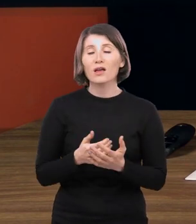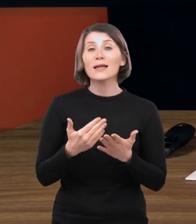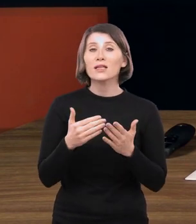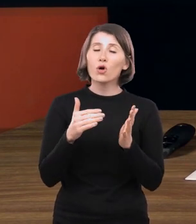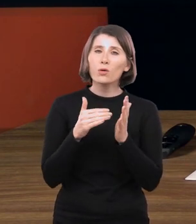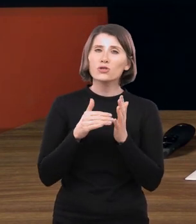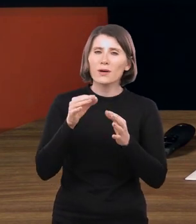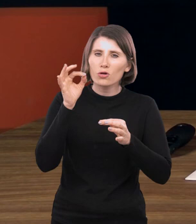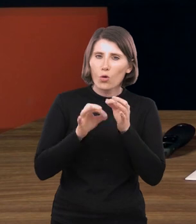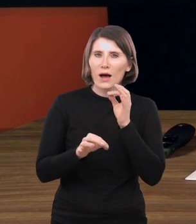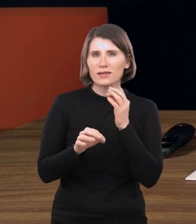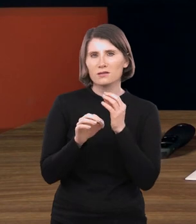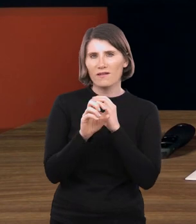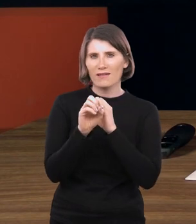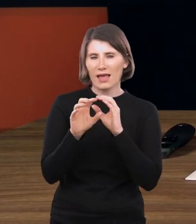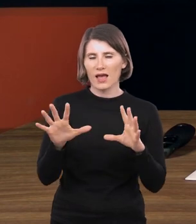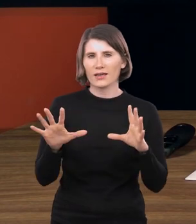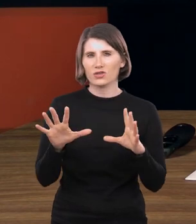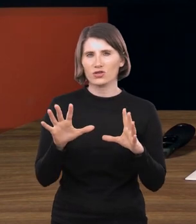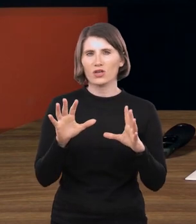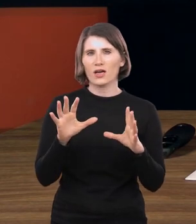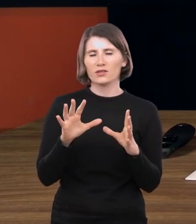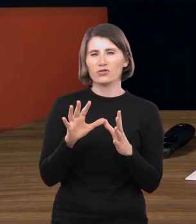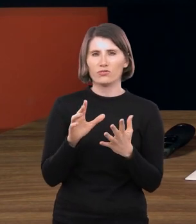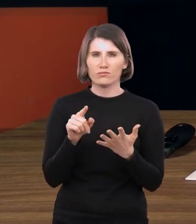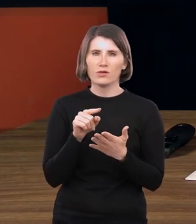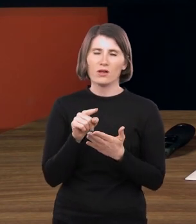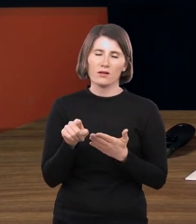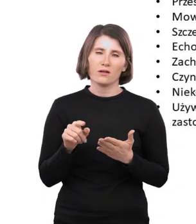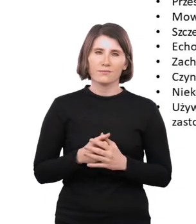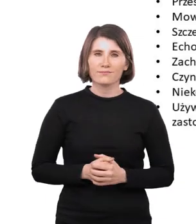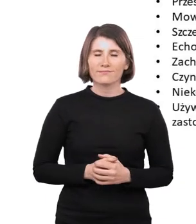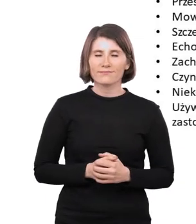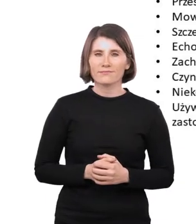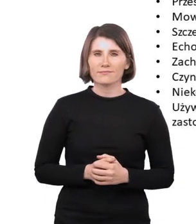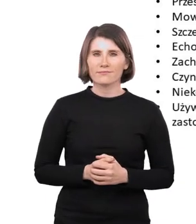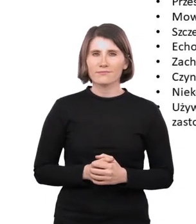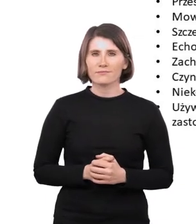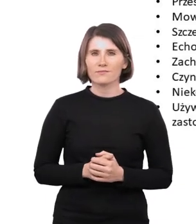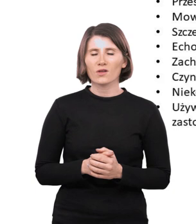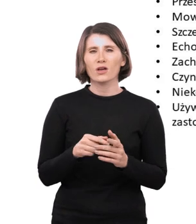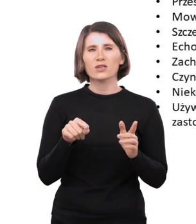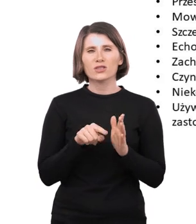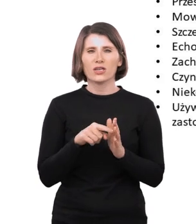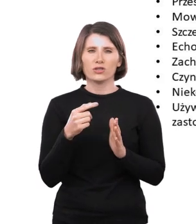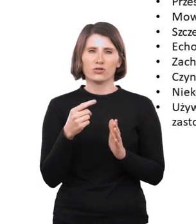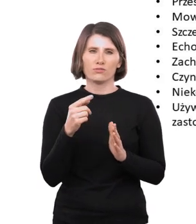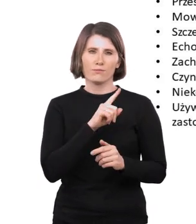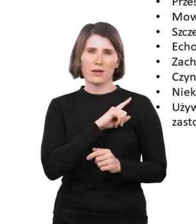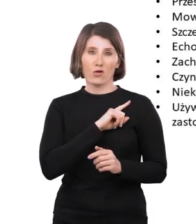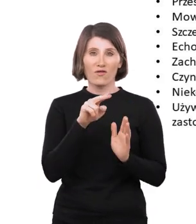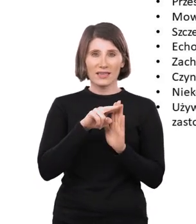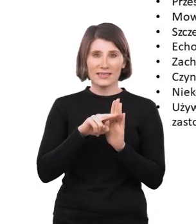wypowiedzi dość dokładnie. Przestrzeganie zasad to jest coś, co jest bardzo ważne